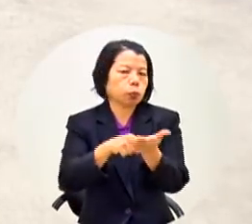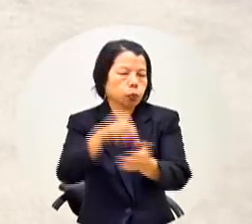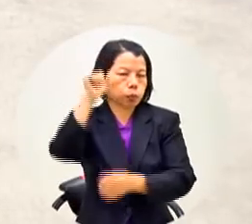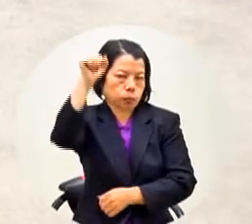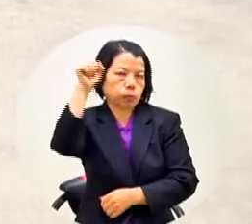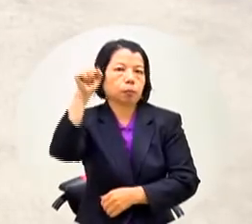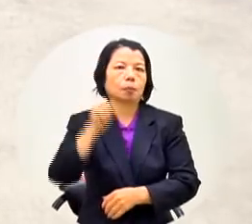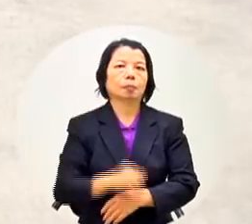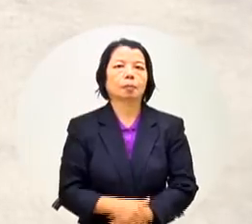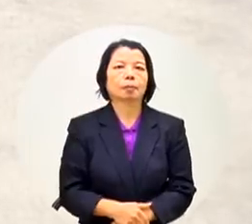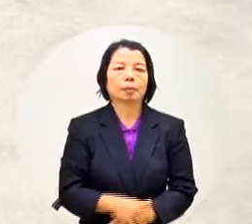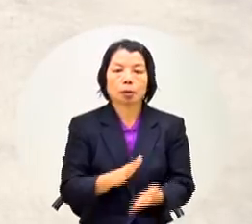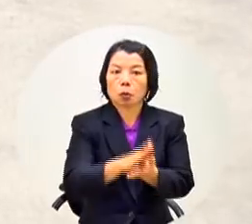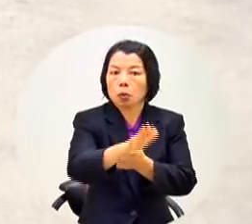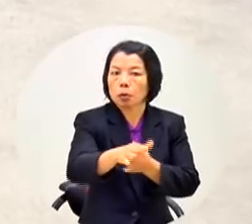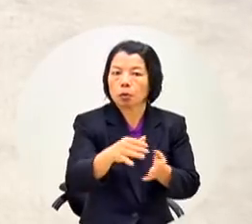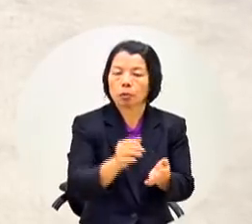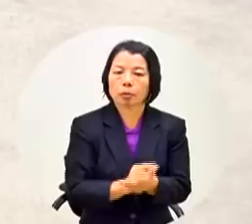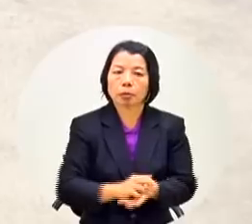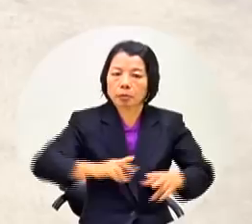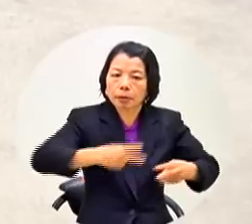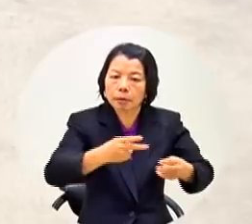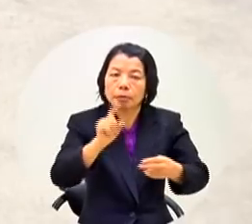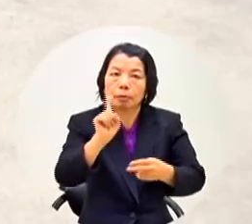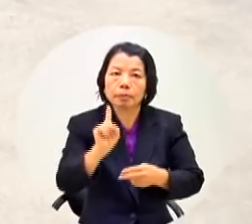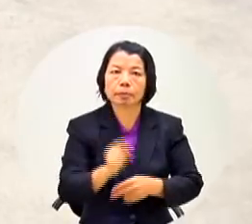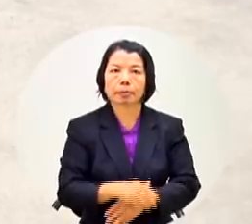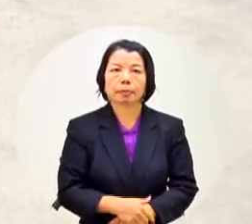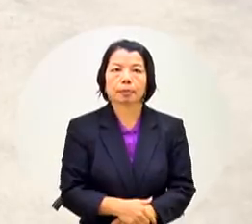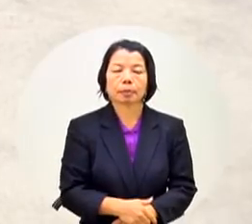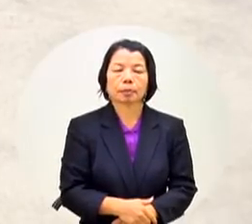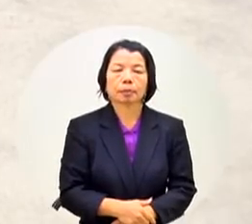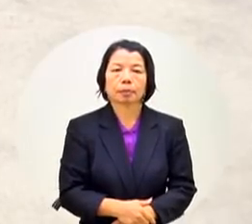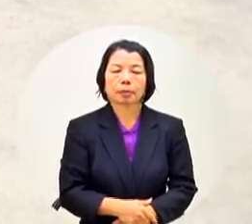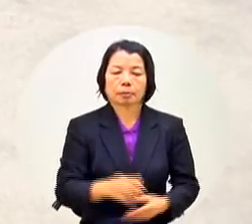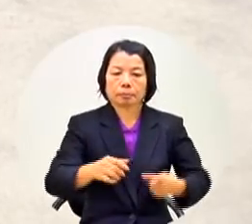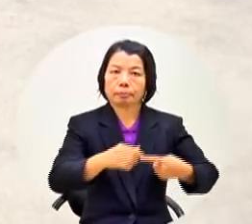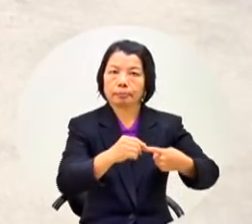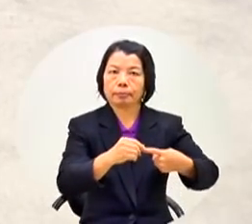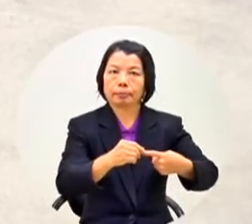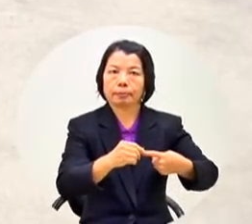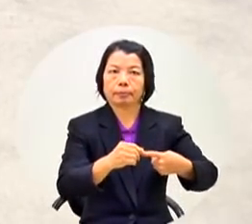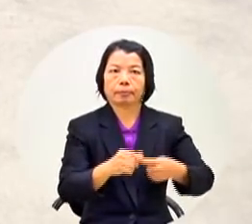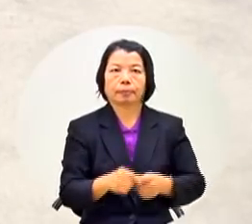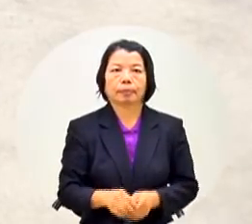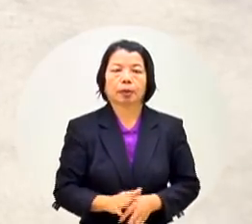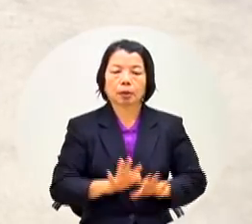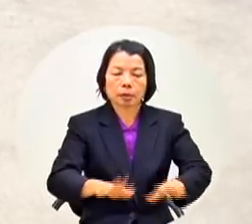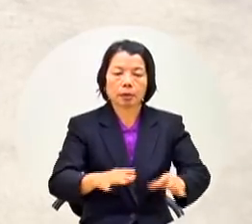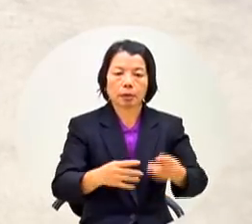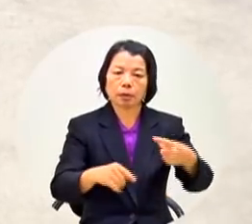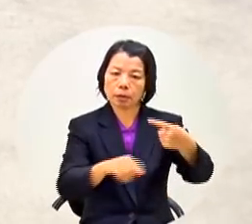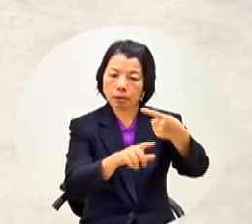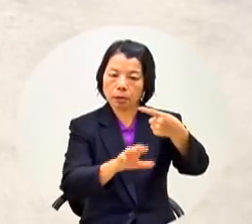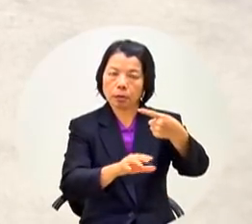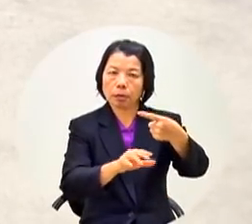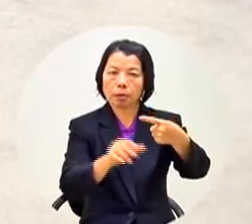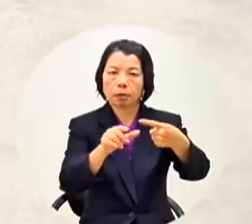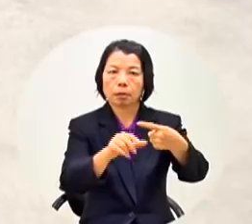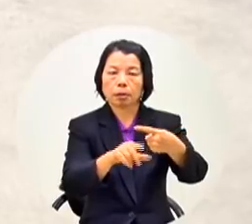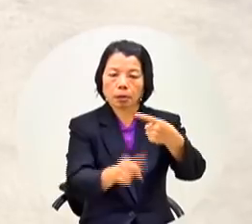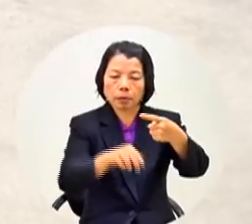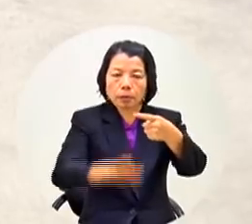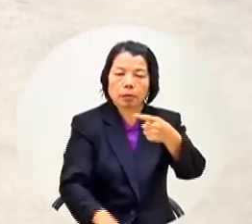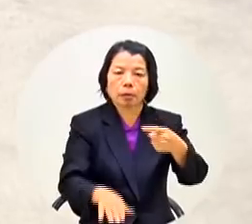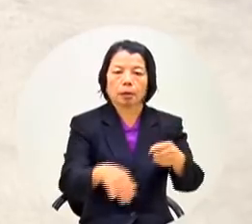的作为是第一个。我们在今年1月底前有拜访沿线22个里长来广